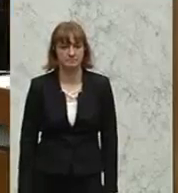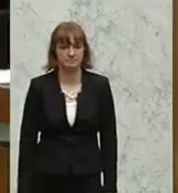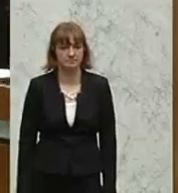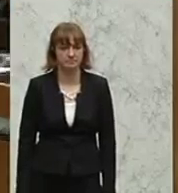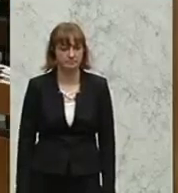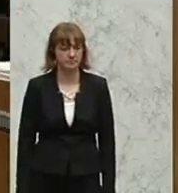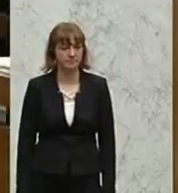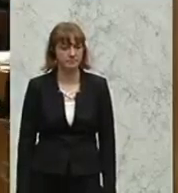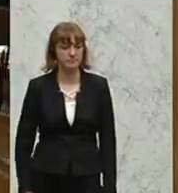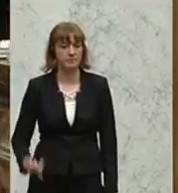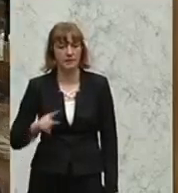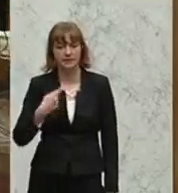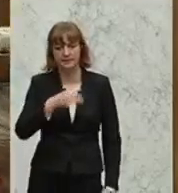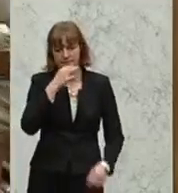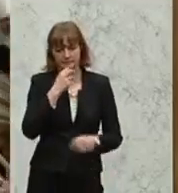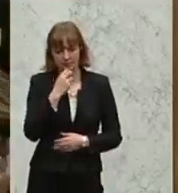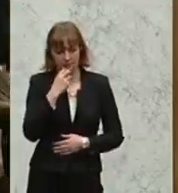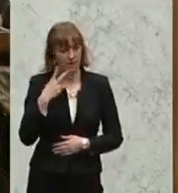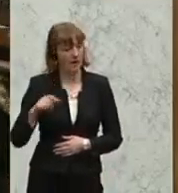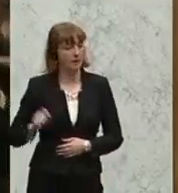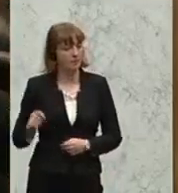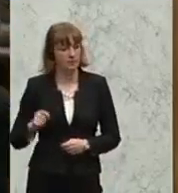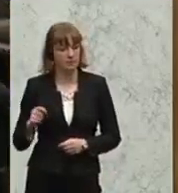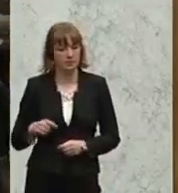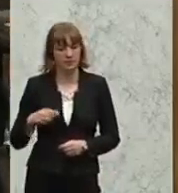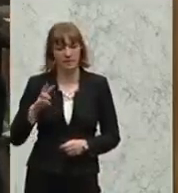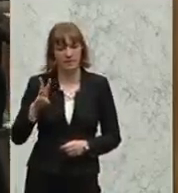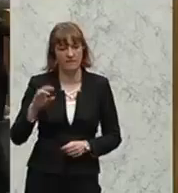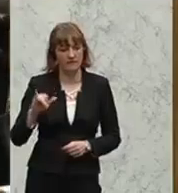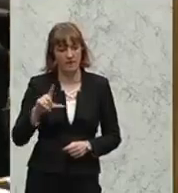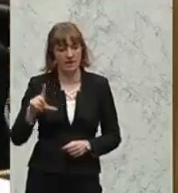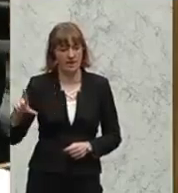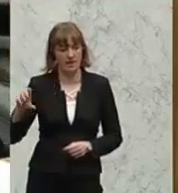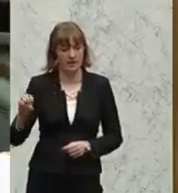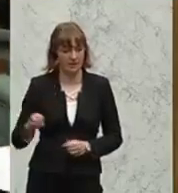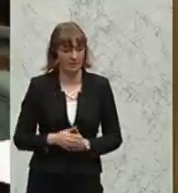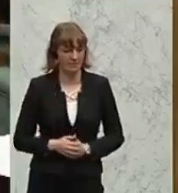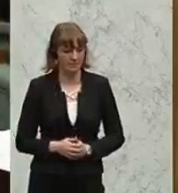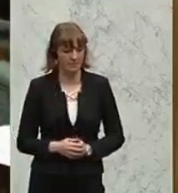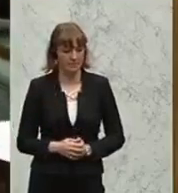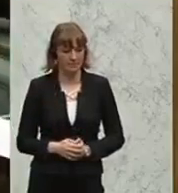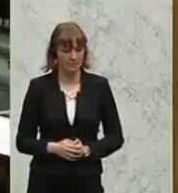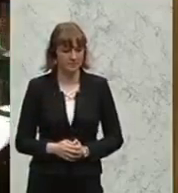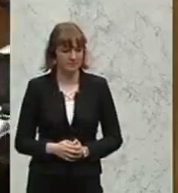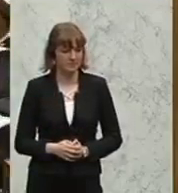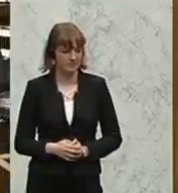Der nächste Redner kommt von den Grünen. Es ist Georg Willi, er ist Tourismussprecher. Bitte.